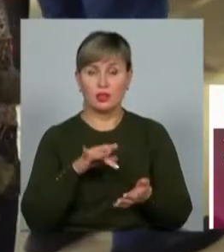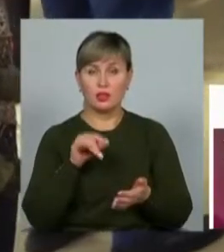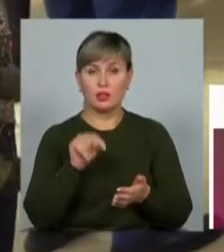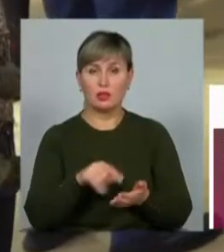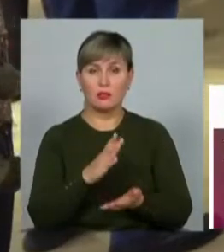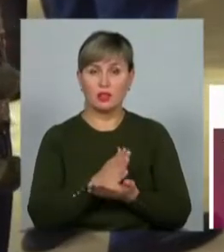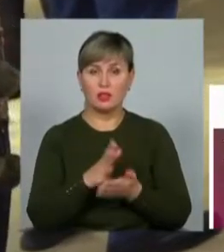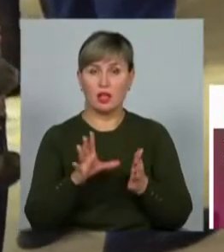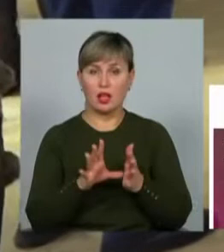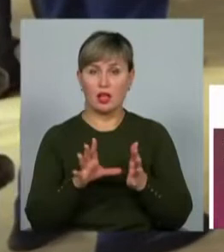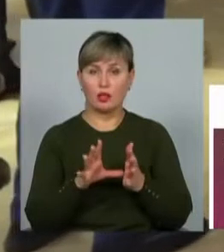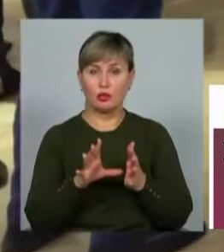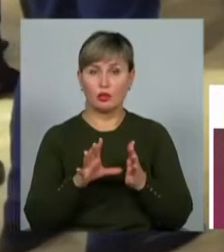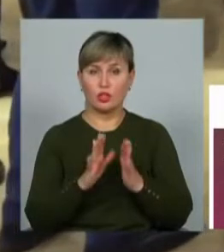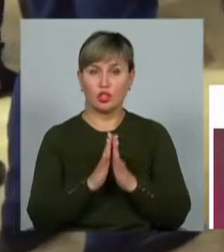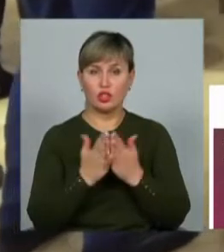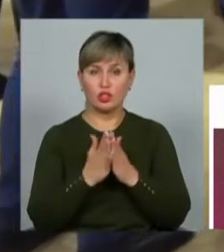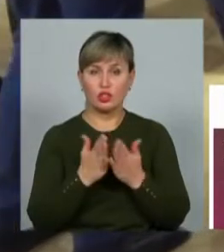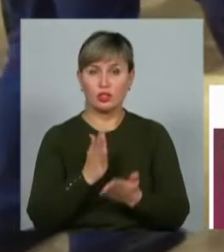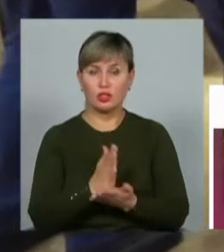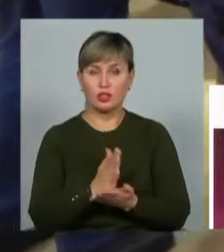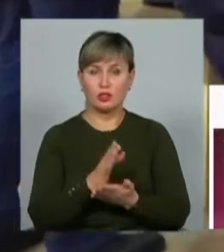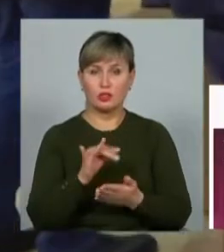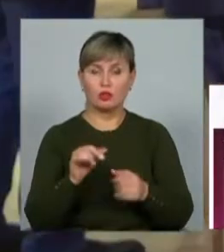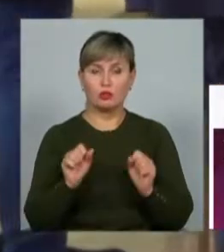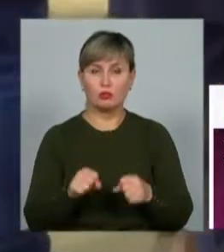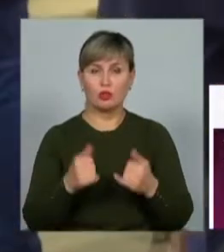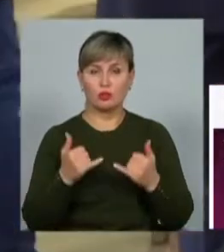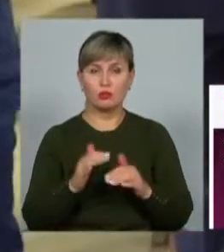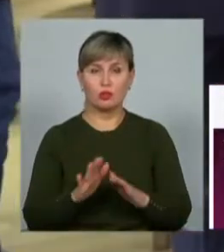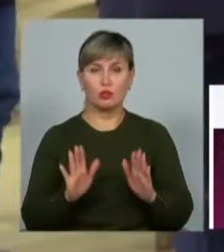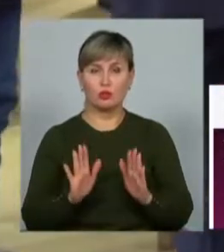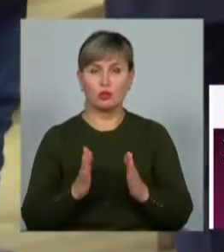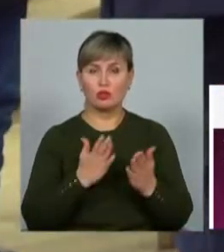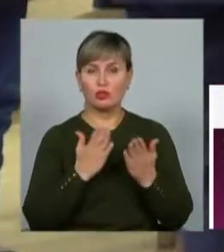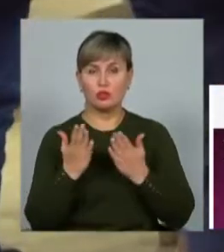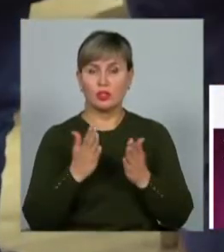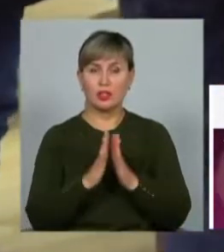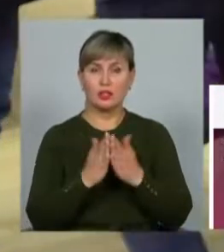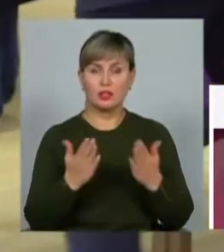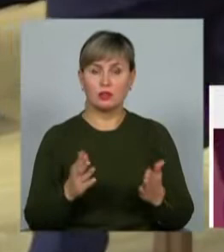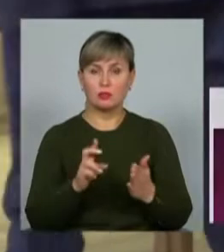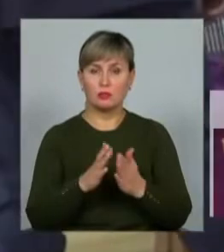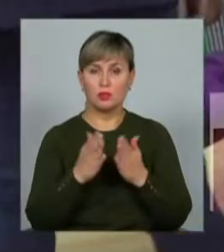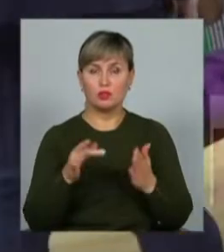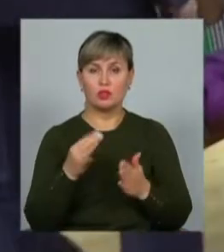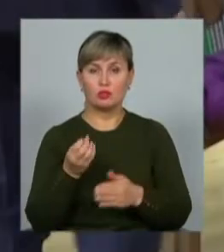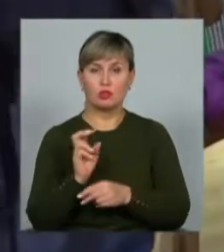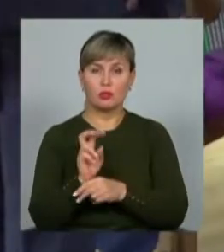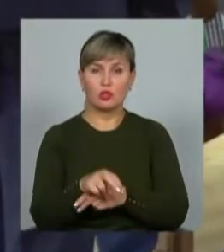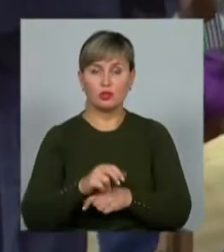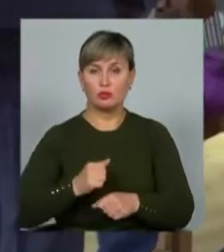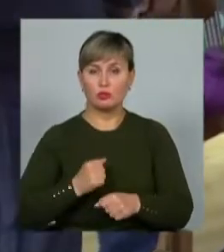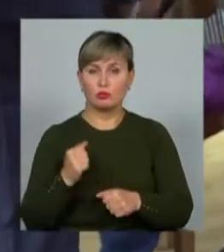есть электронные книжки. Можно теперь не только читать книги в библиотеке, но еще и приходить с друзьями